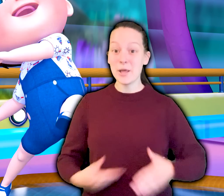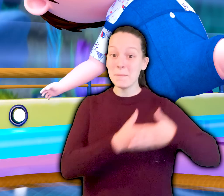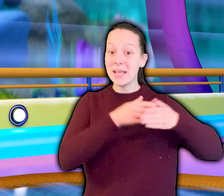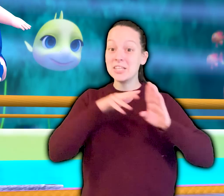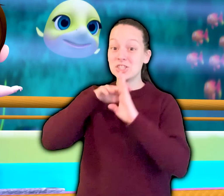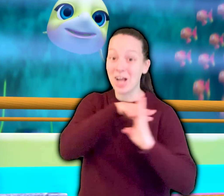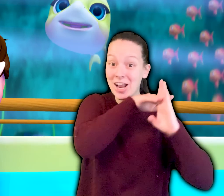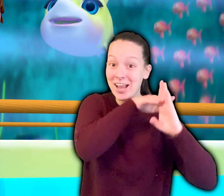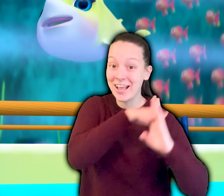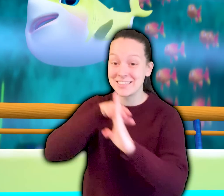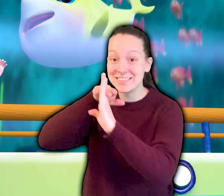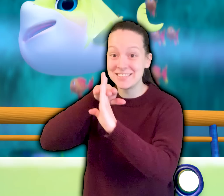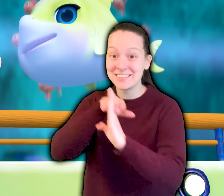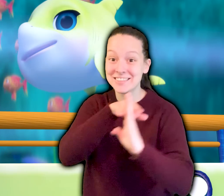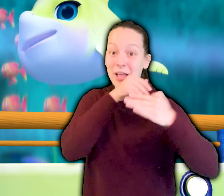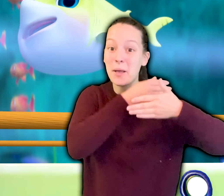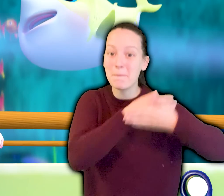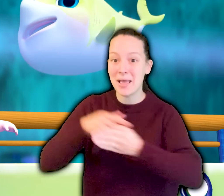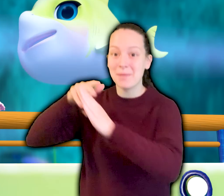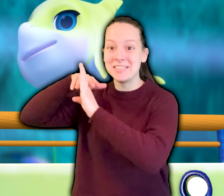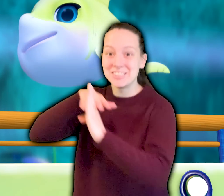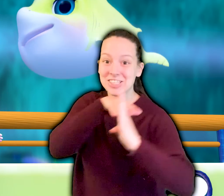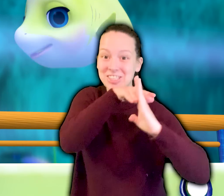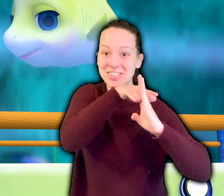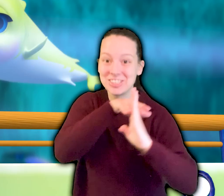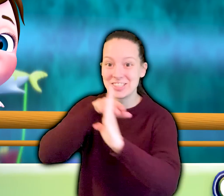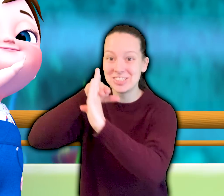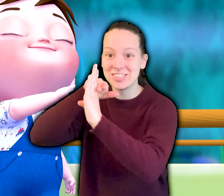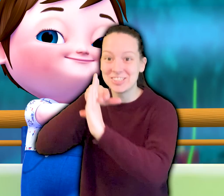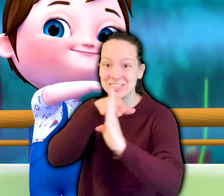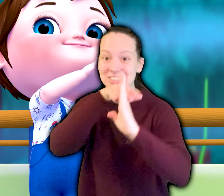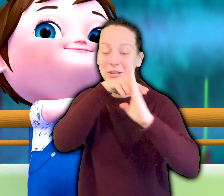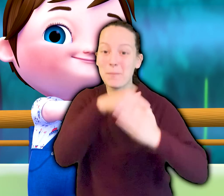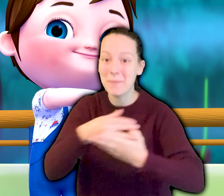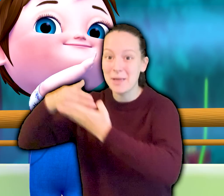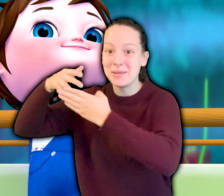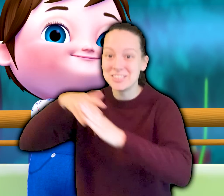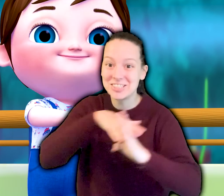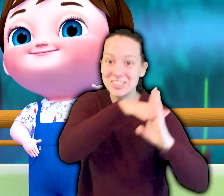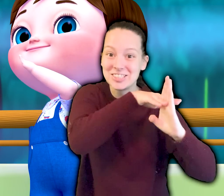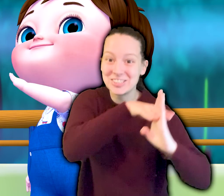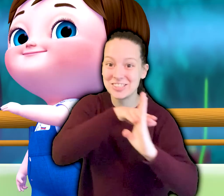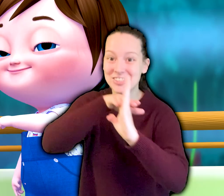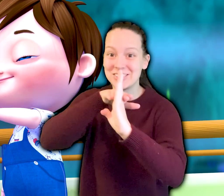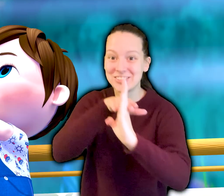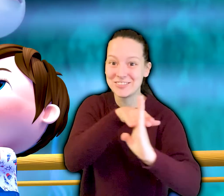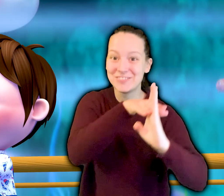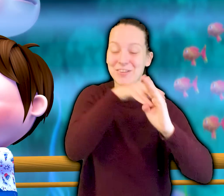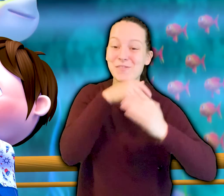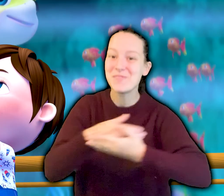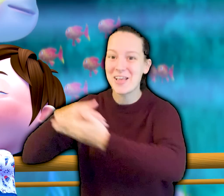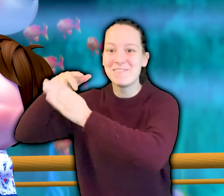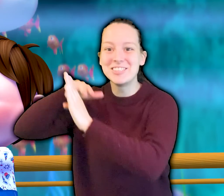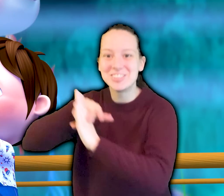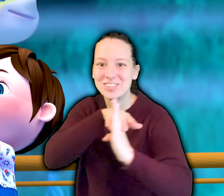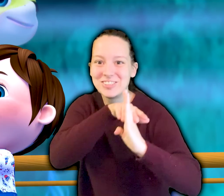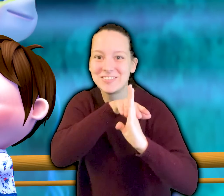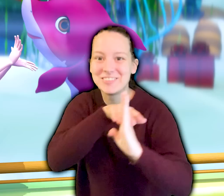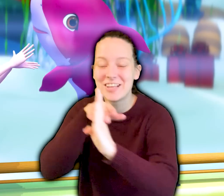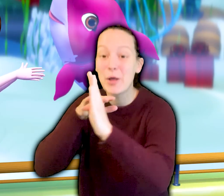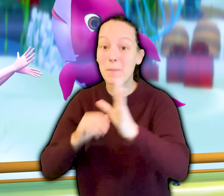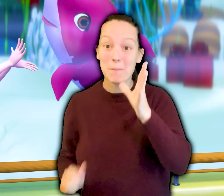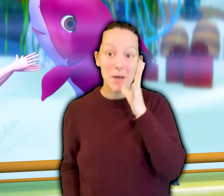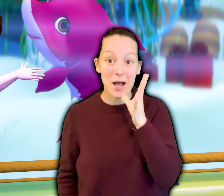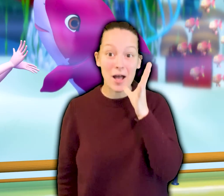チビザメ、チビザメ、チビザメ、チビザ